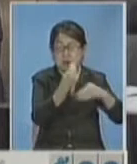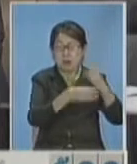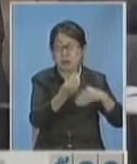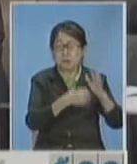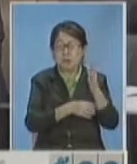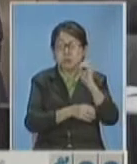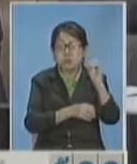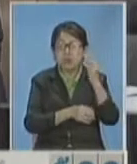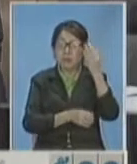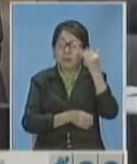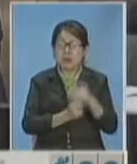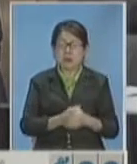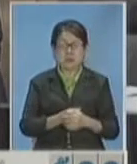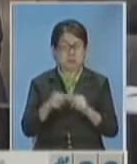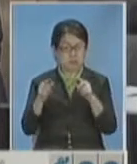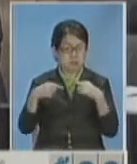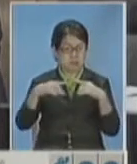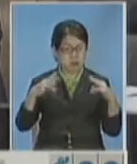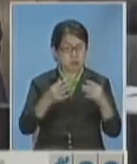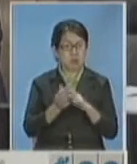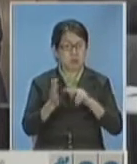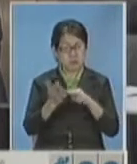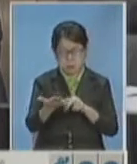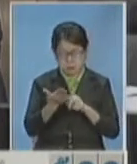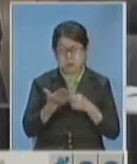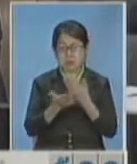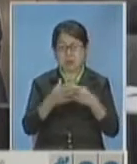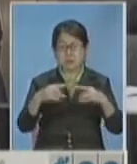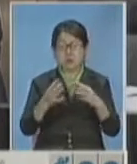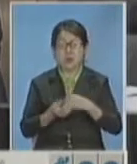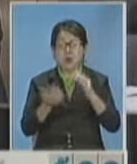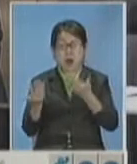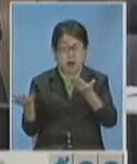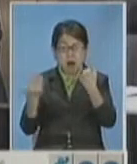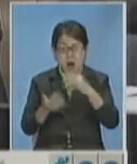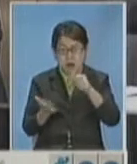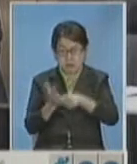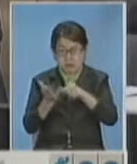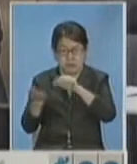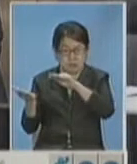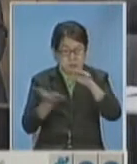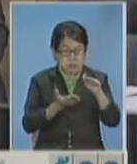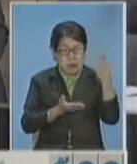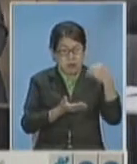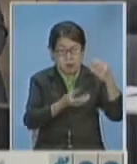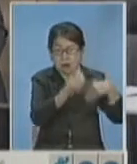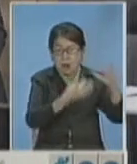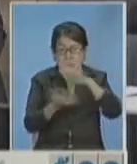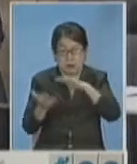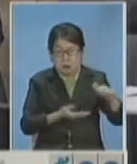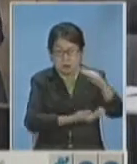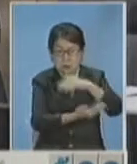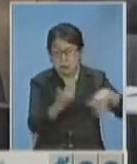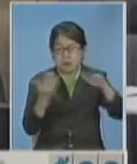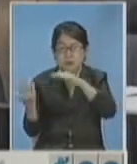คล้องกับความเป็นจริงเพราะข้าวของเก่ามาของใหม่ของเก่าต้องระบายออกไปของใหม่ต้องรับเข้ามานะคะนอกจากนั้น